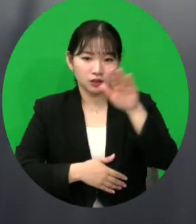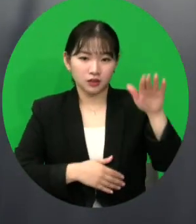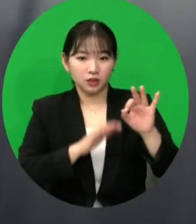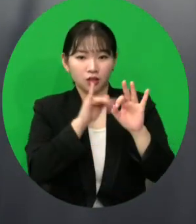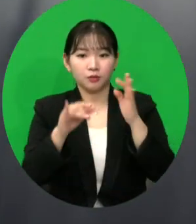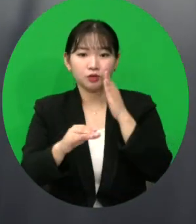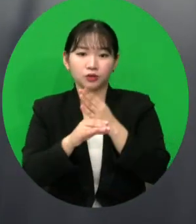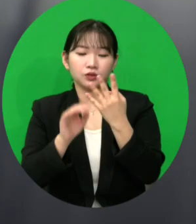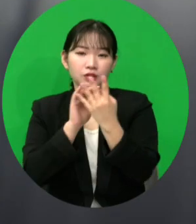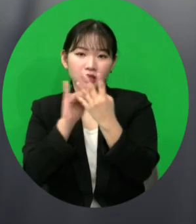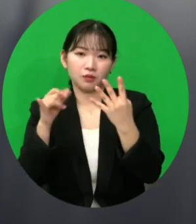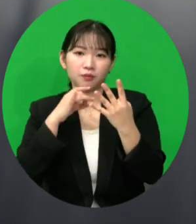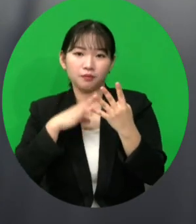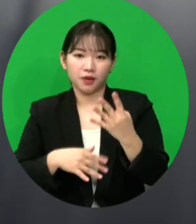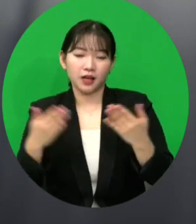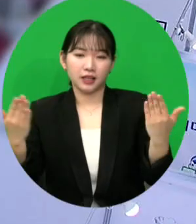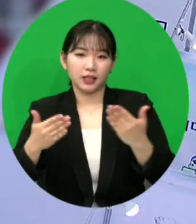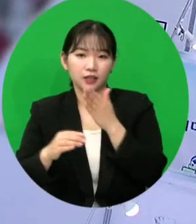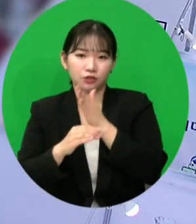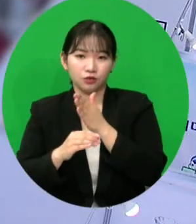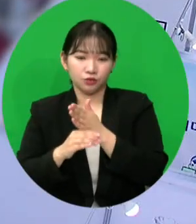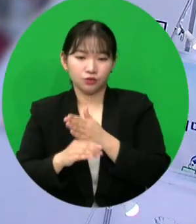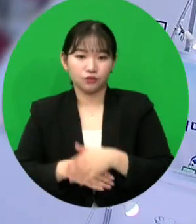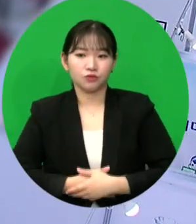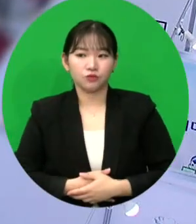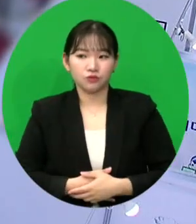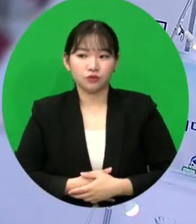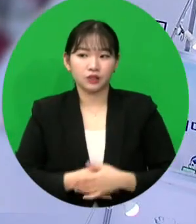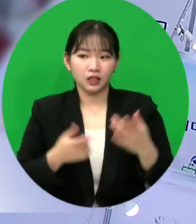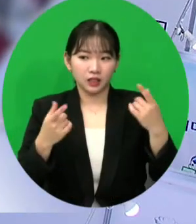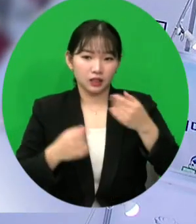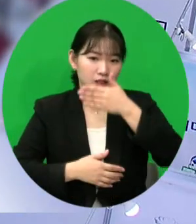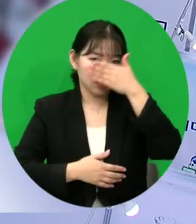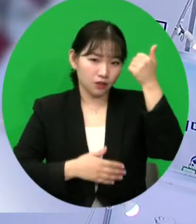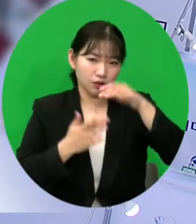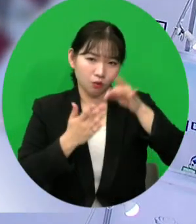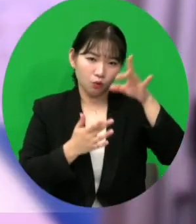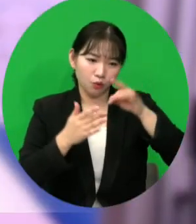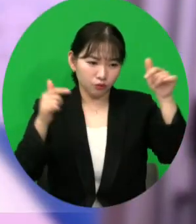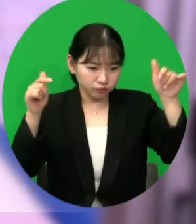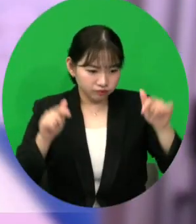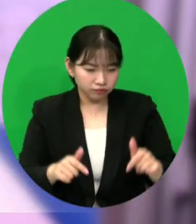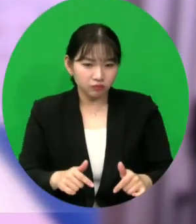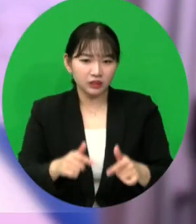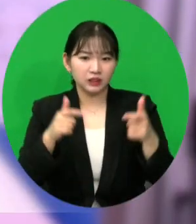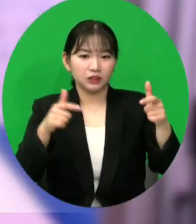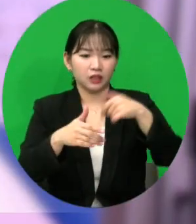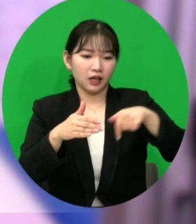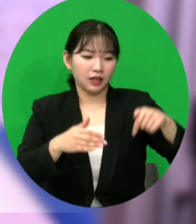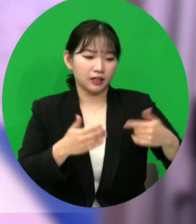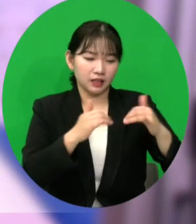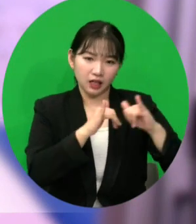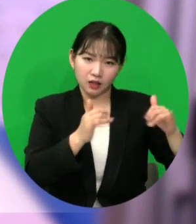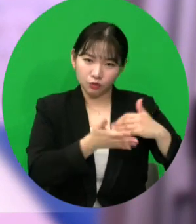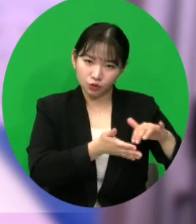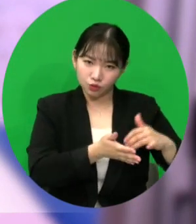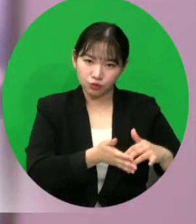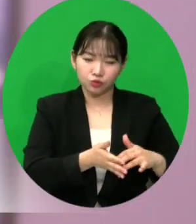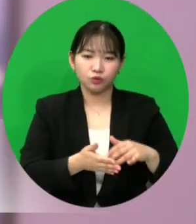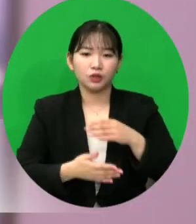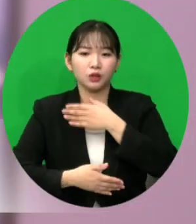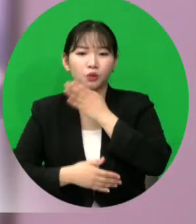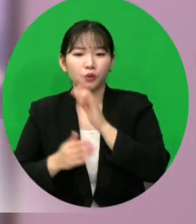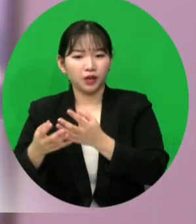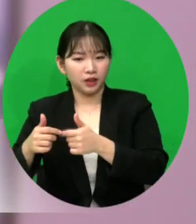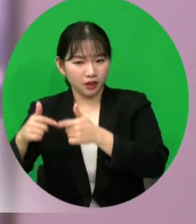10명 중 4명만 일을 하고 있는 상황. 이 같은 청년 고용률 하락은 지역 내 인구, 취업자의 고령화 심화와